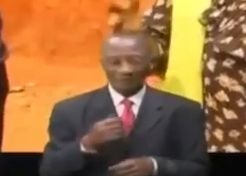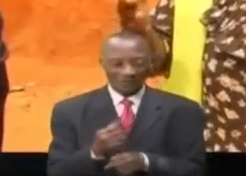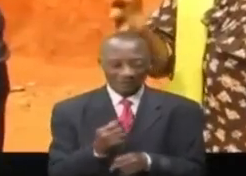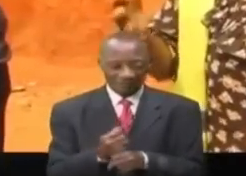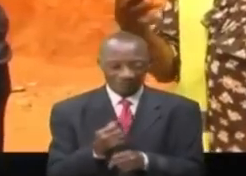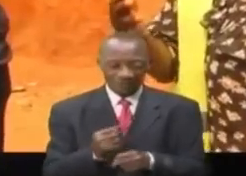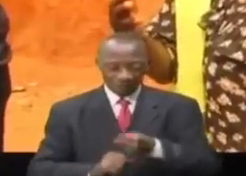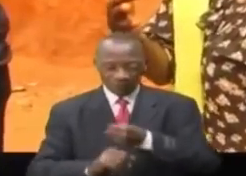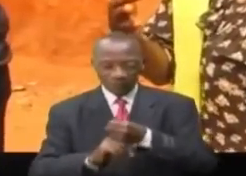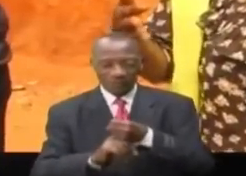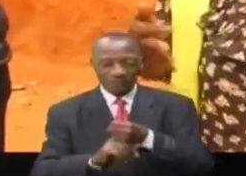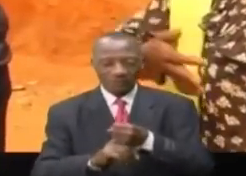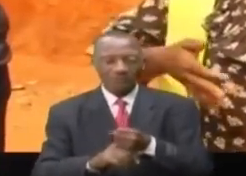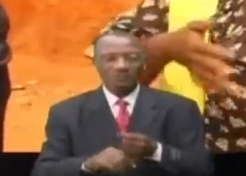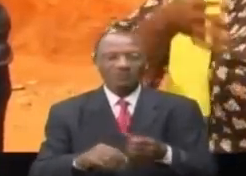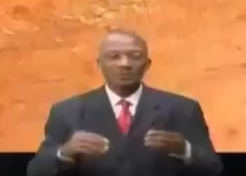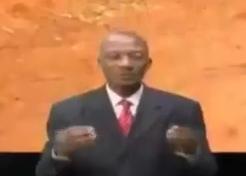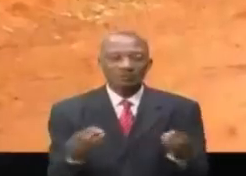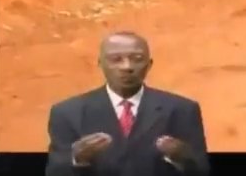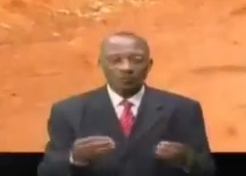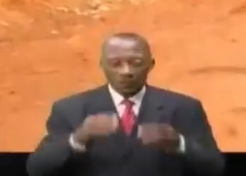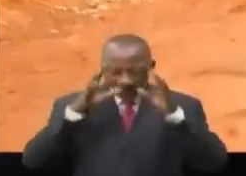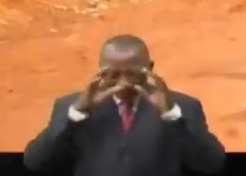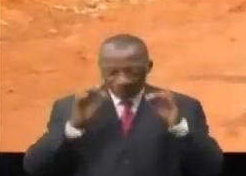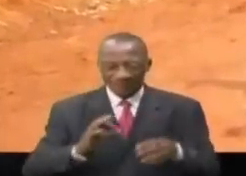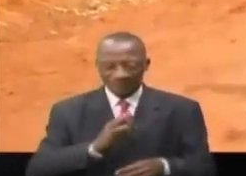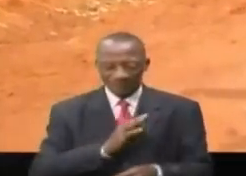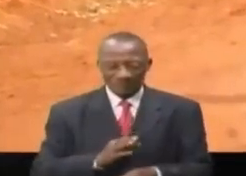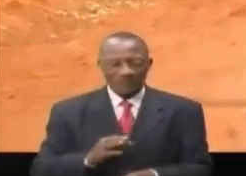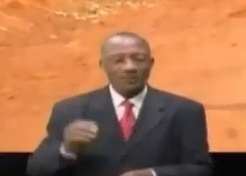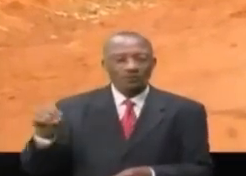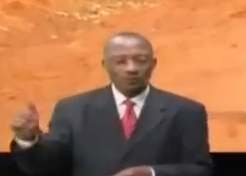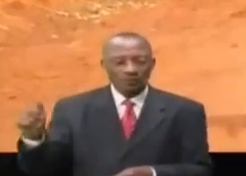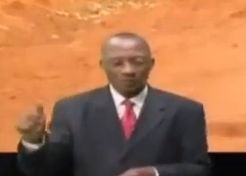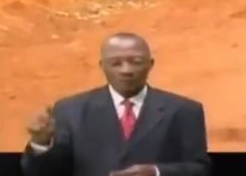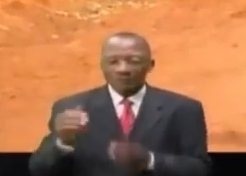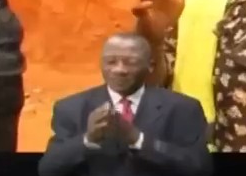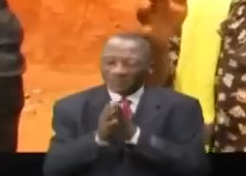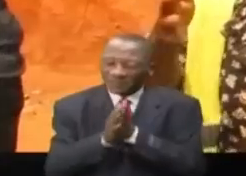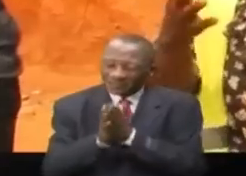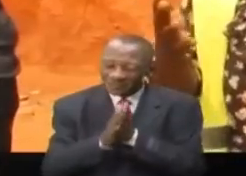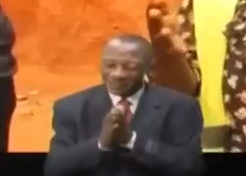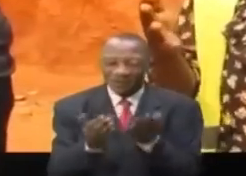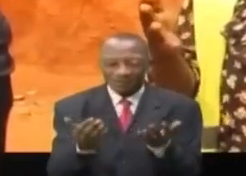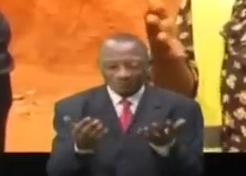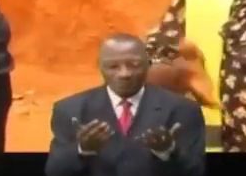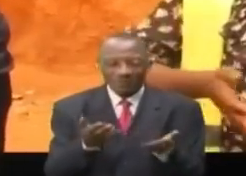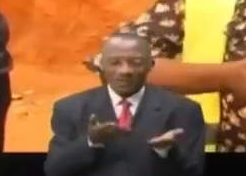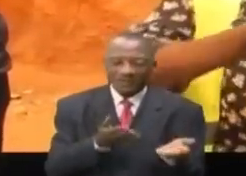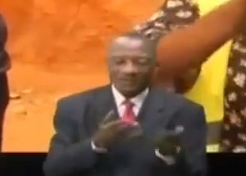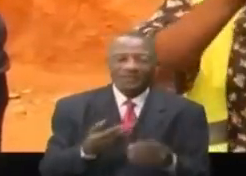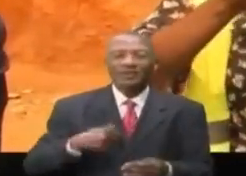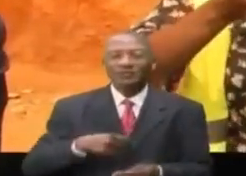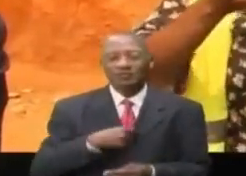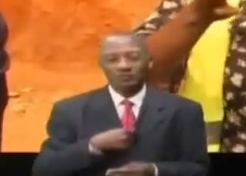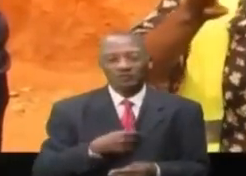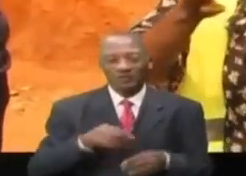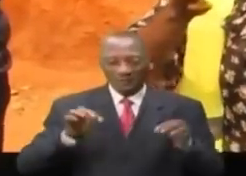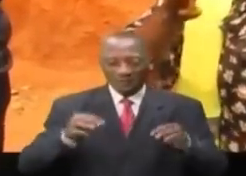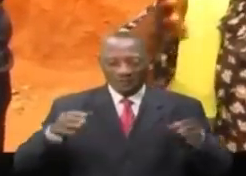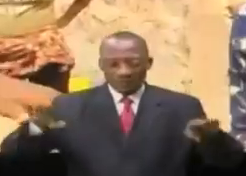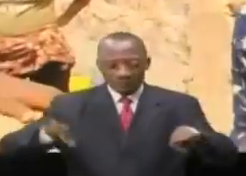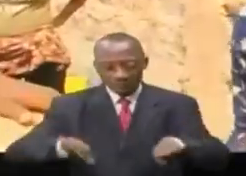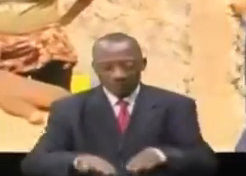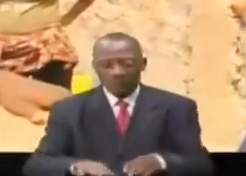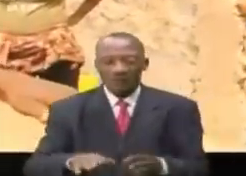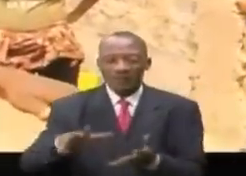Comme notre président Félix Tshisekedi Tshilombo a accepté pour qu'on construise ces ravins ici qui détruisaient notre quartier, nous